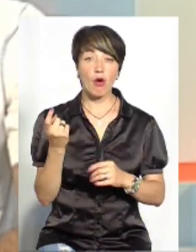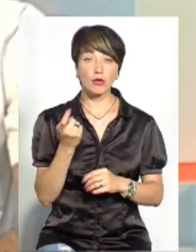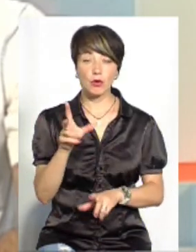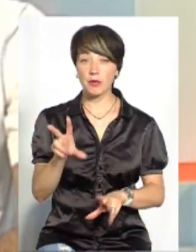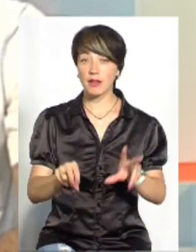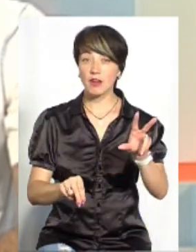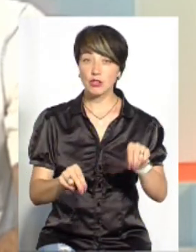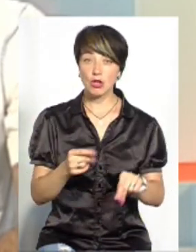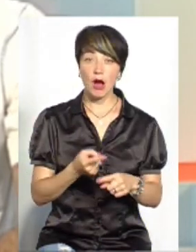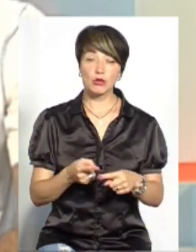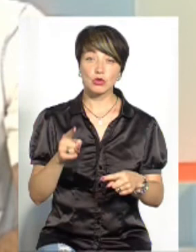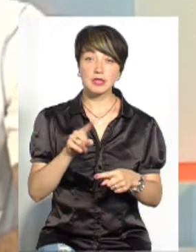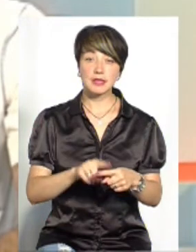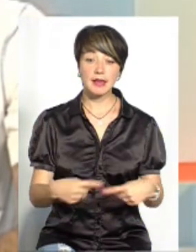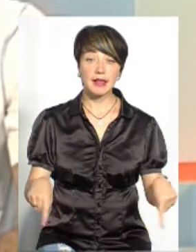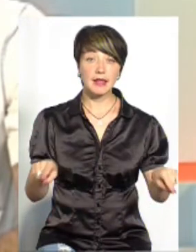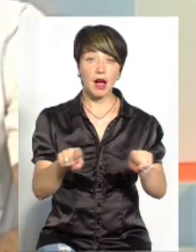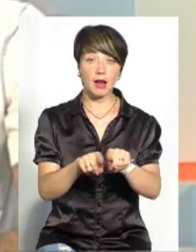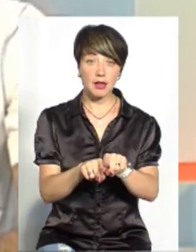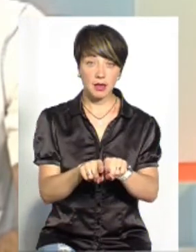що цей такий